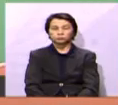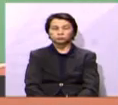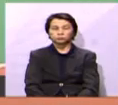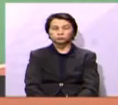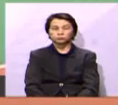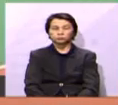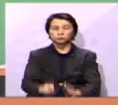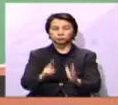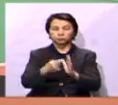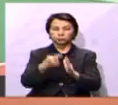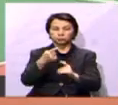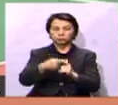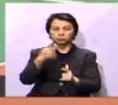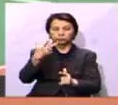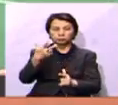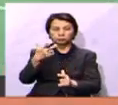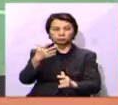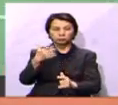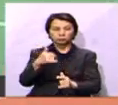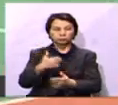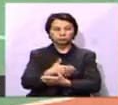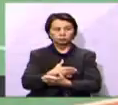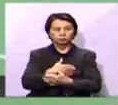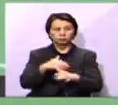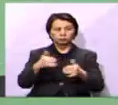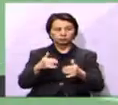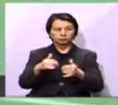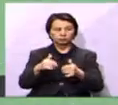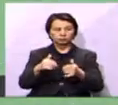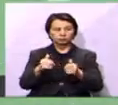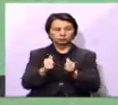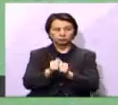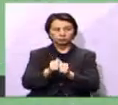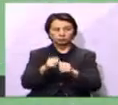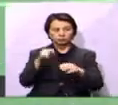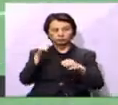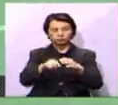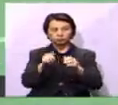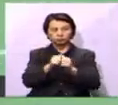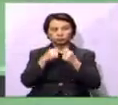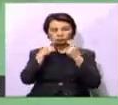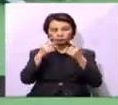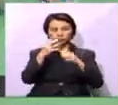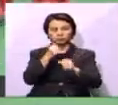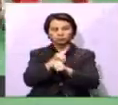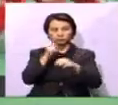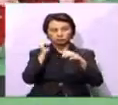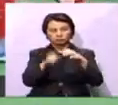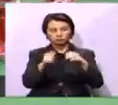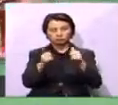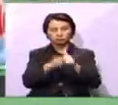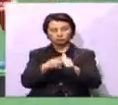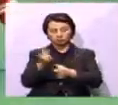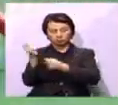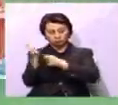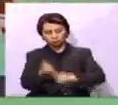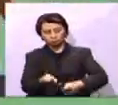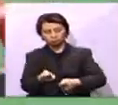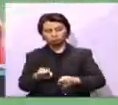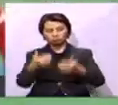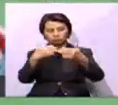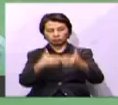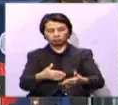Bermula di suku ketiga permainan, anak-anak buah Sajid Singh mula mengasak ke kubu lawan dan berjaya meraih gol pertama menerusi pukulan sudut